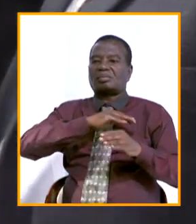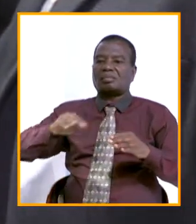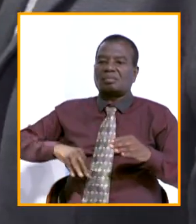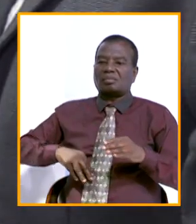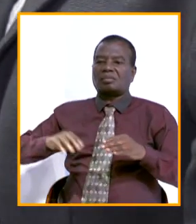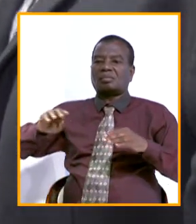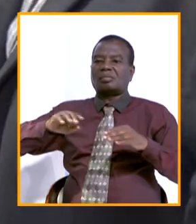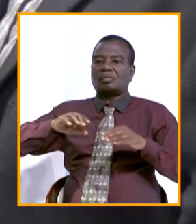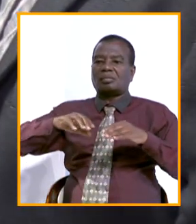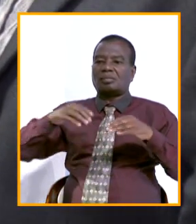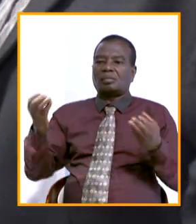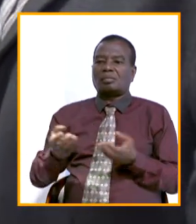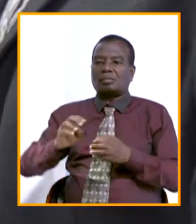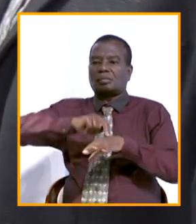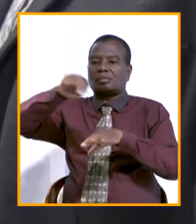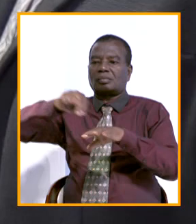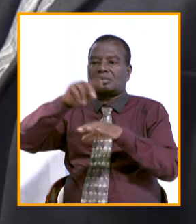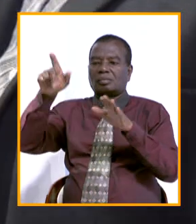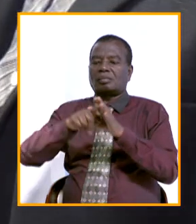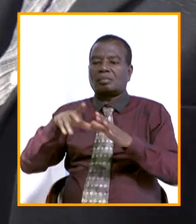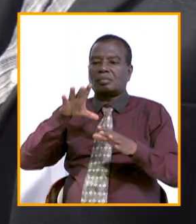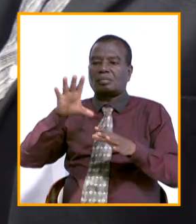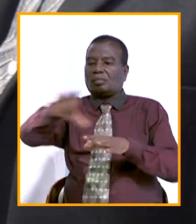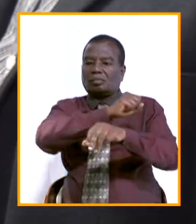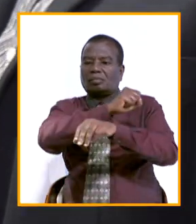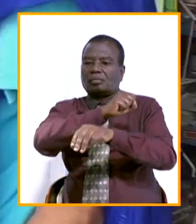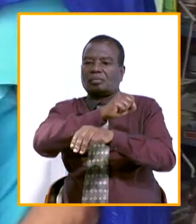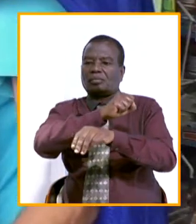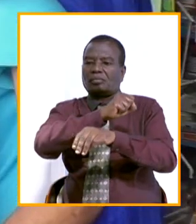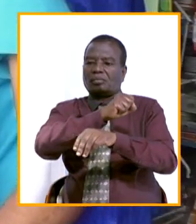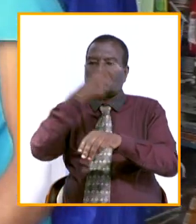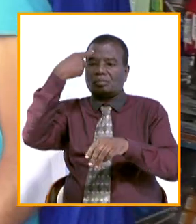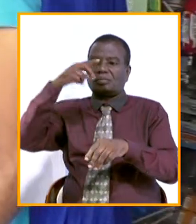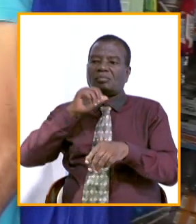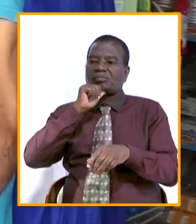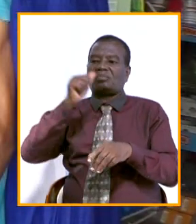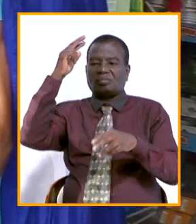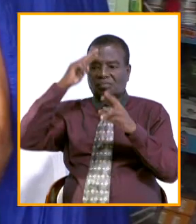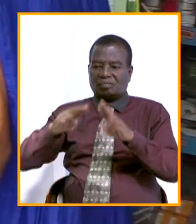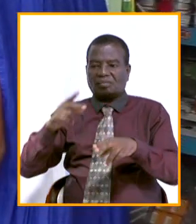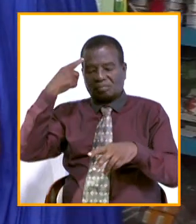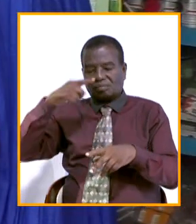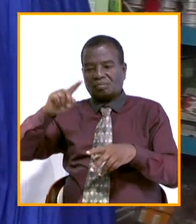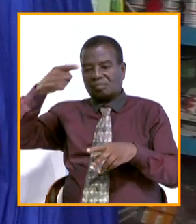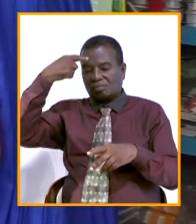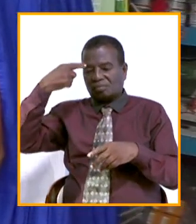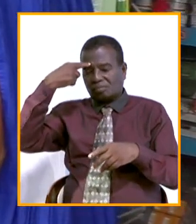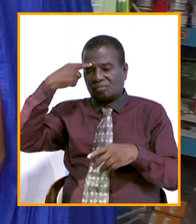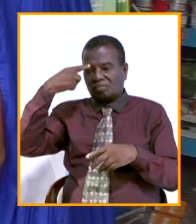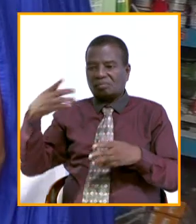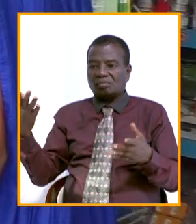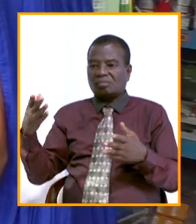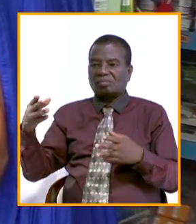national de lutte contre la vie chère. Il est épinglé pour non-respect des mesures prises par le gouvernement. Ici, ni